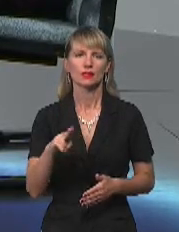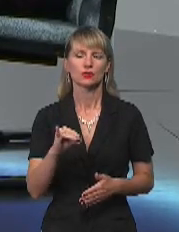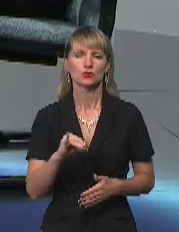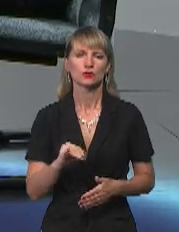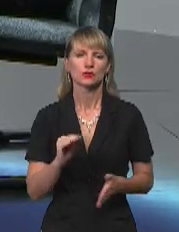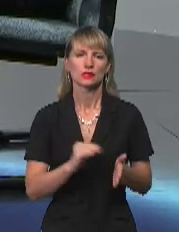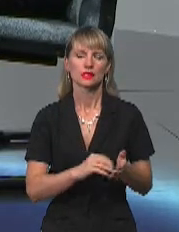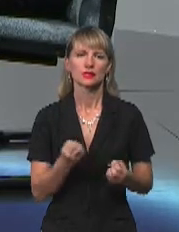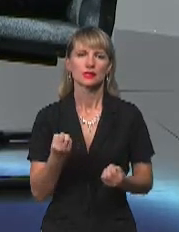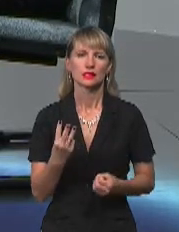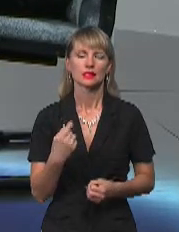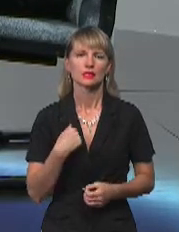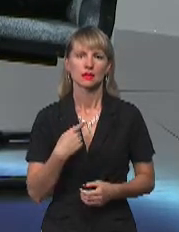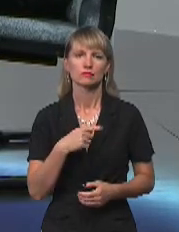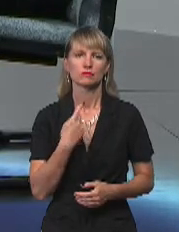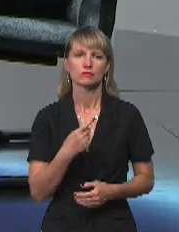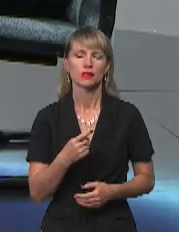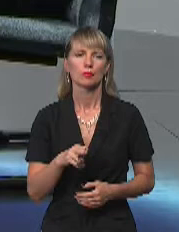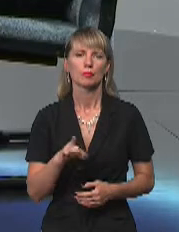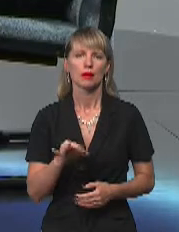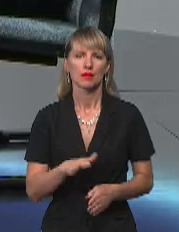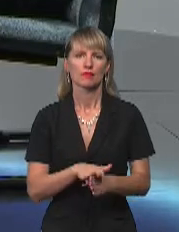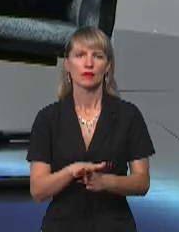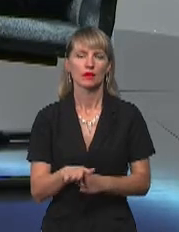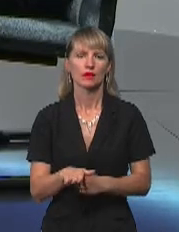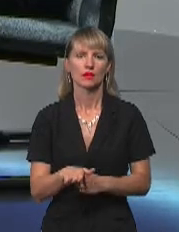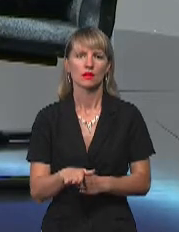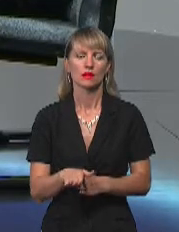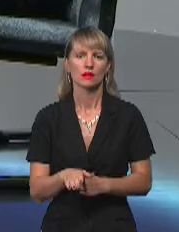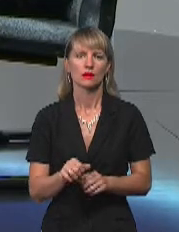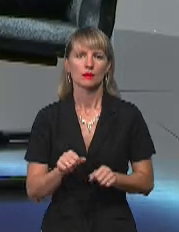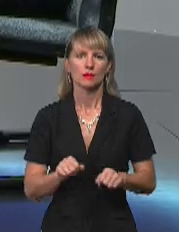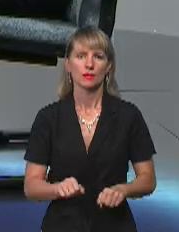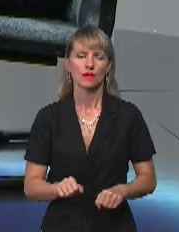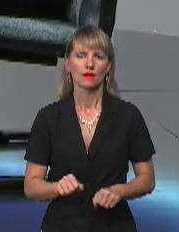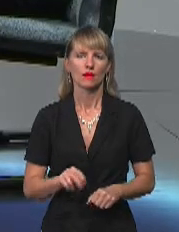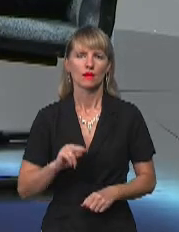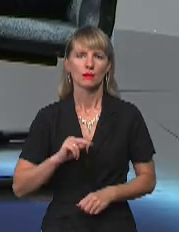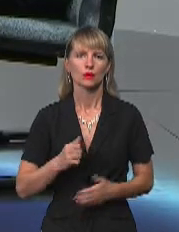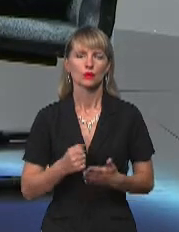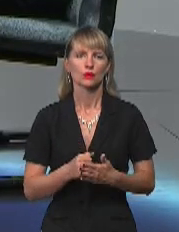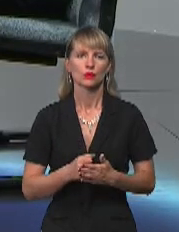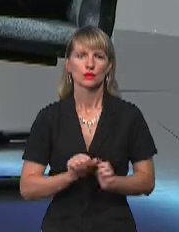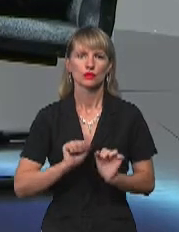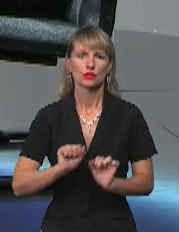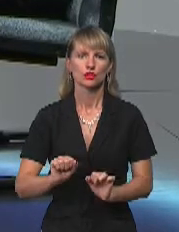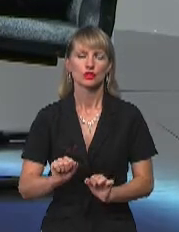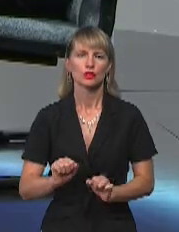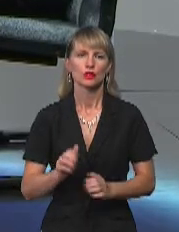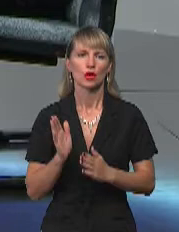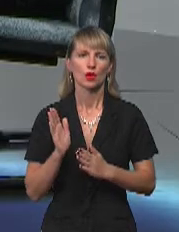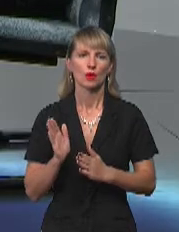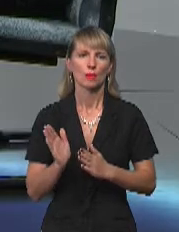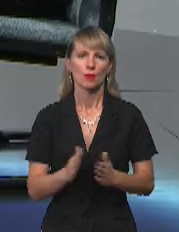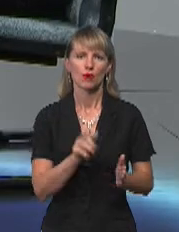стаття 13 нам відсилає саме при виконанні повноважень бійців Нацгвардії щодо охорони громадського порядку повинні